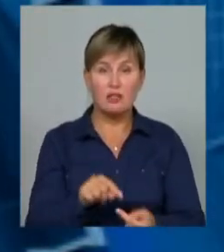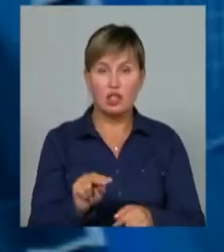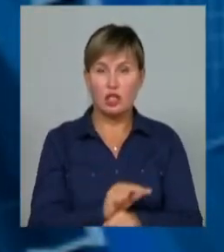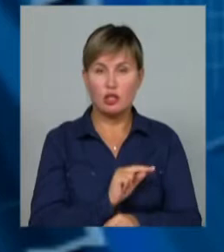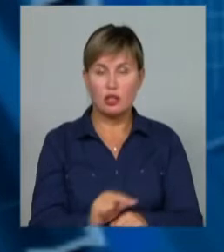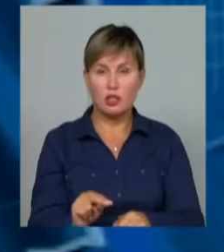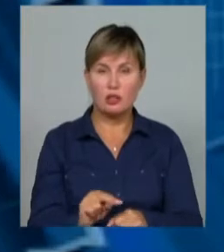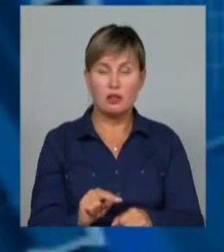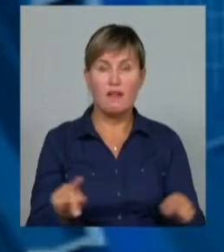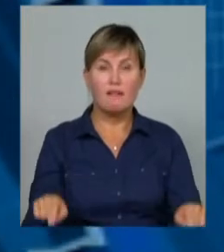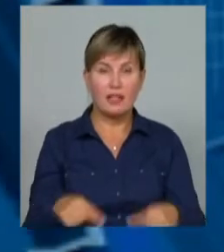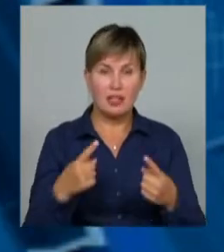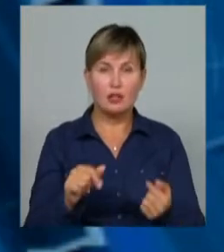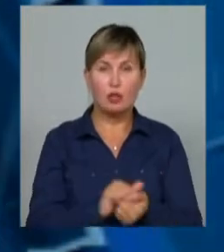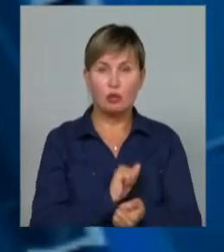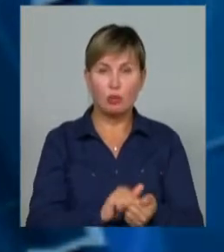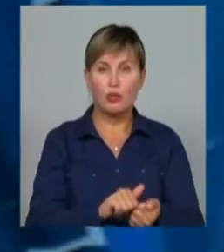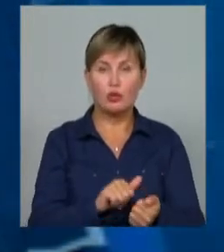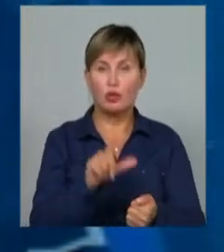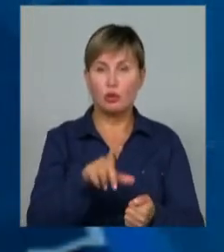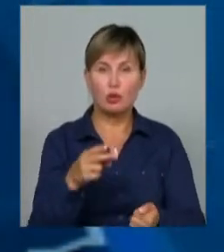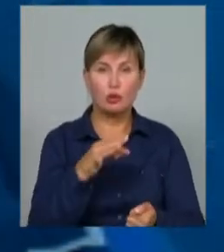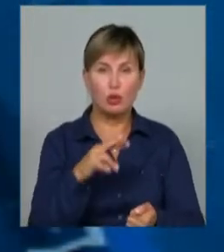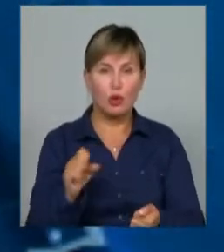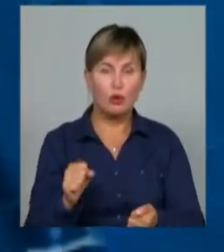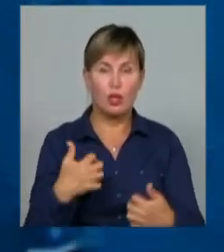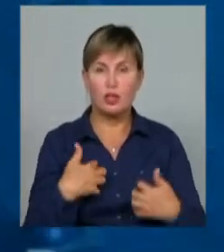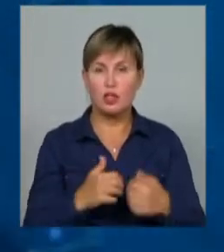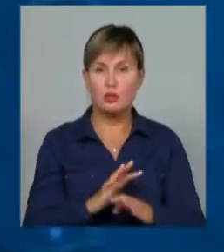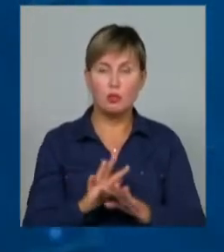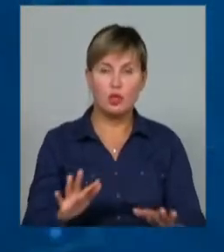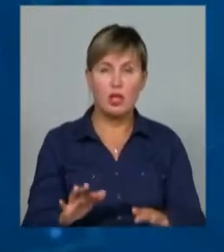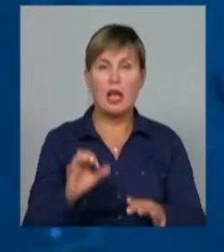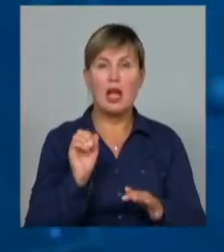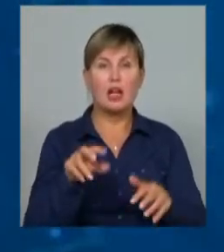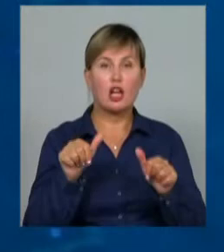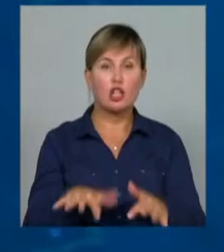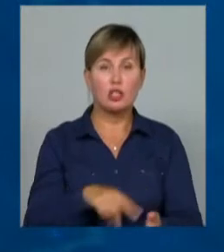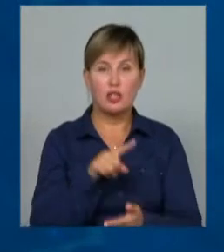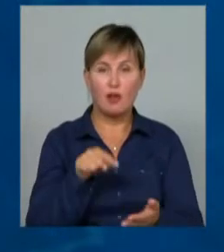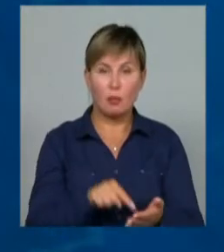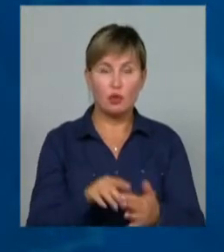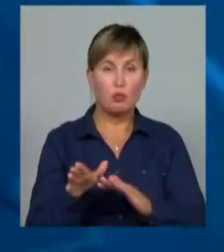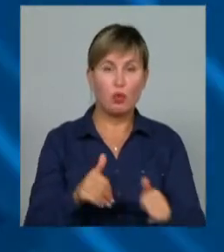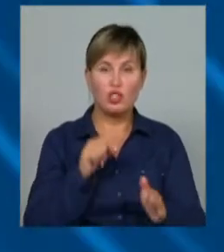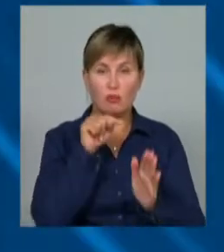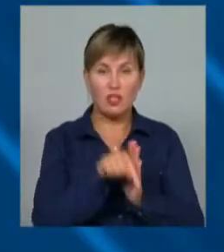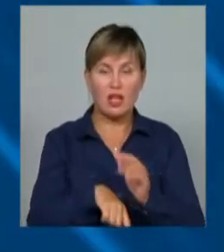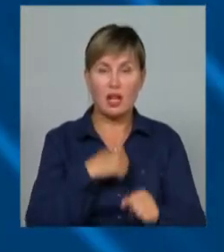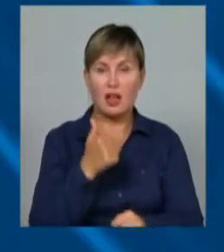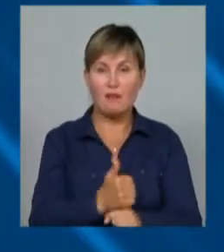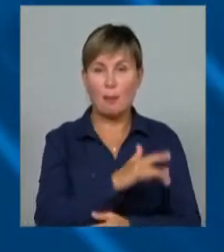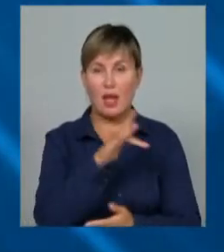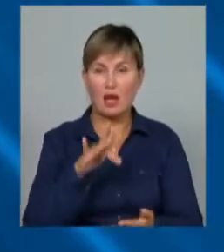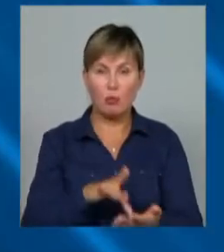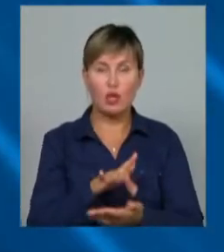лечение. Восстановить документ сотрудники ЦОНа почему-то не спешили. Как решился вопрос, после вмешательства главы